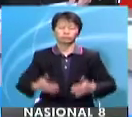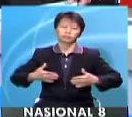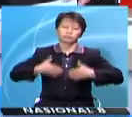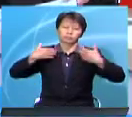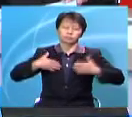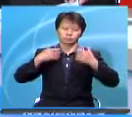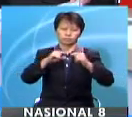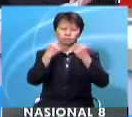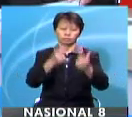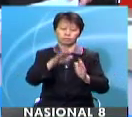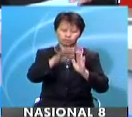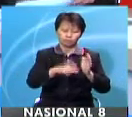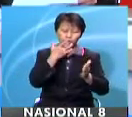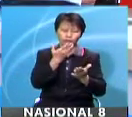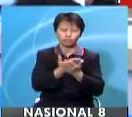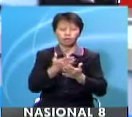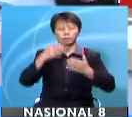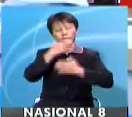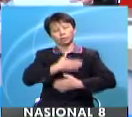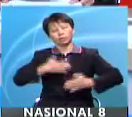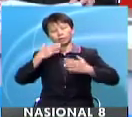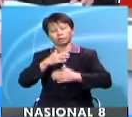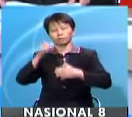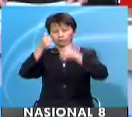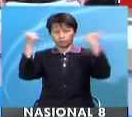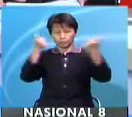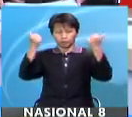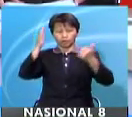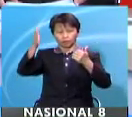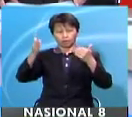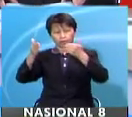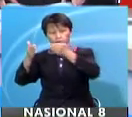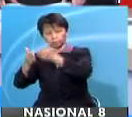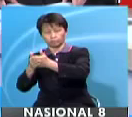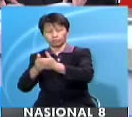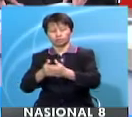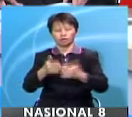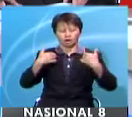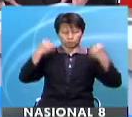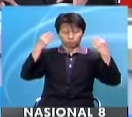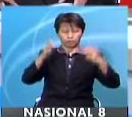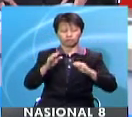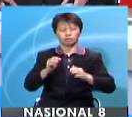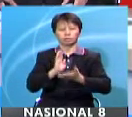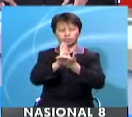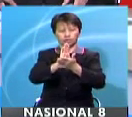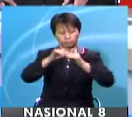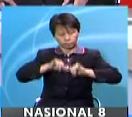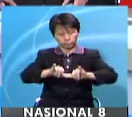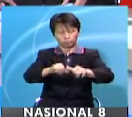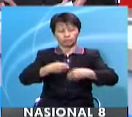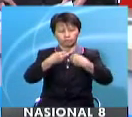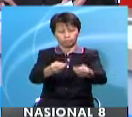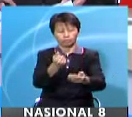Menggembirakan golongan kurang bernasib baik menikmati suasana Syawal yang bakal menjelang. Di sana sini aktiviti bantuan tahunan diteruskan demi